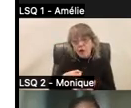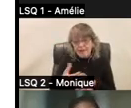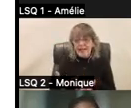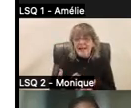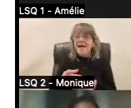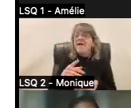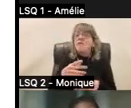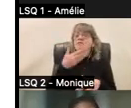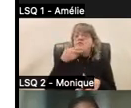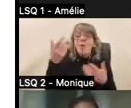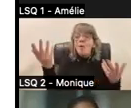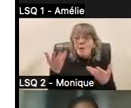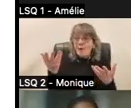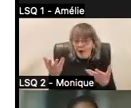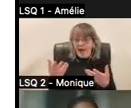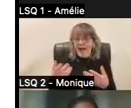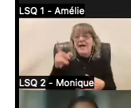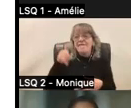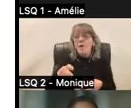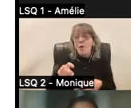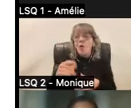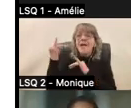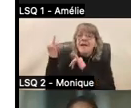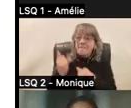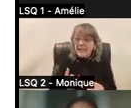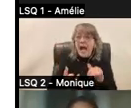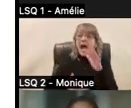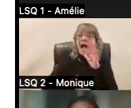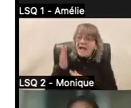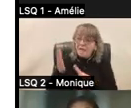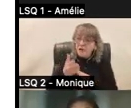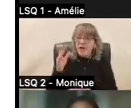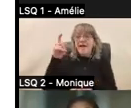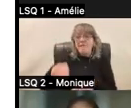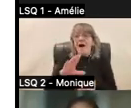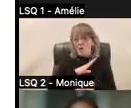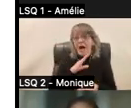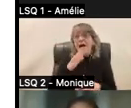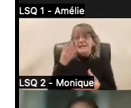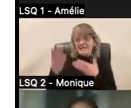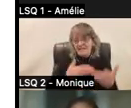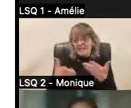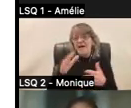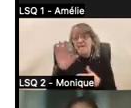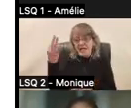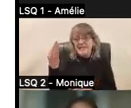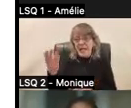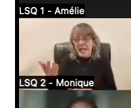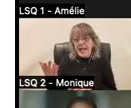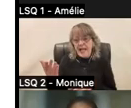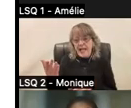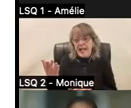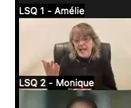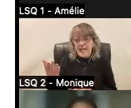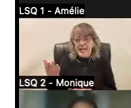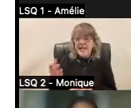L'idéal serait que les immigrants et les réfugiés aient accès à des services en français. Mais,